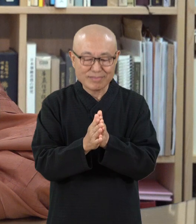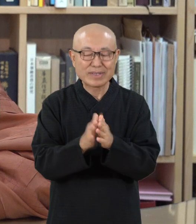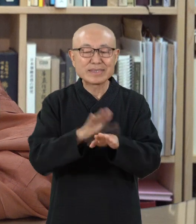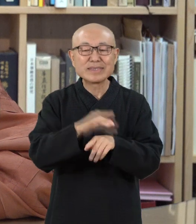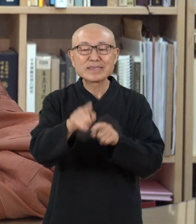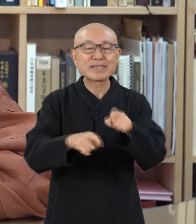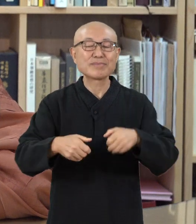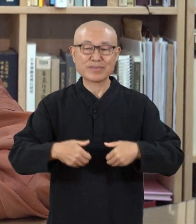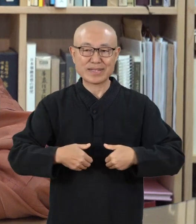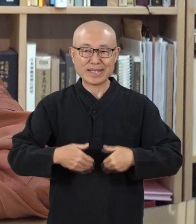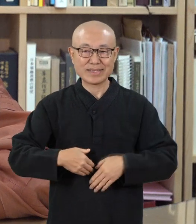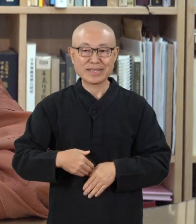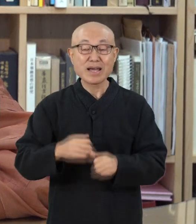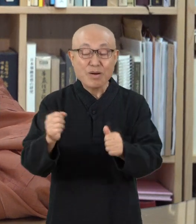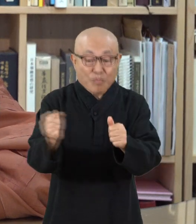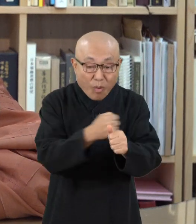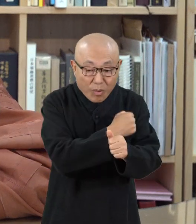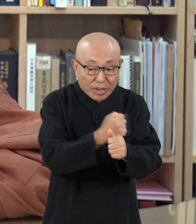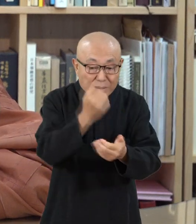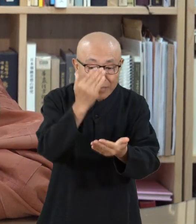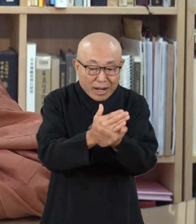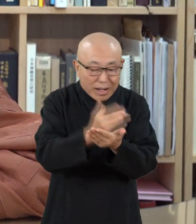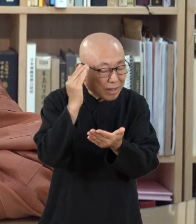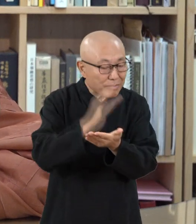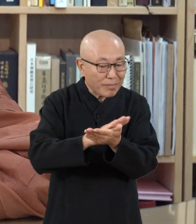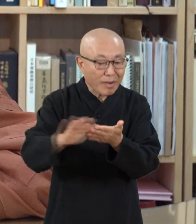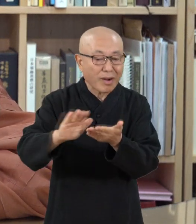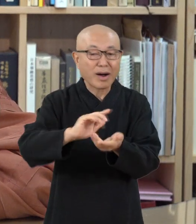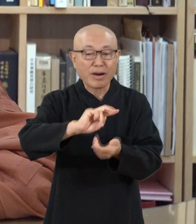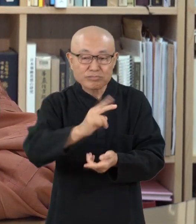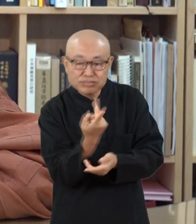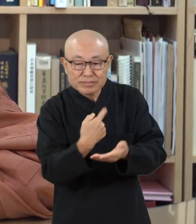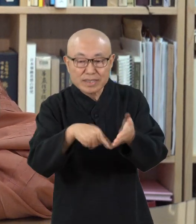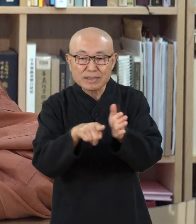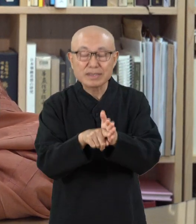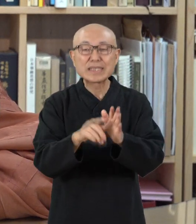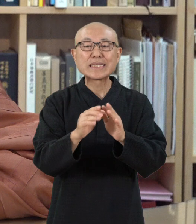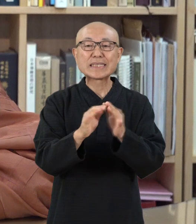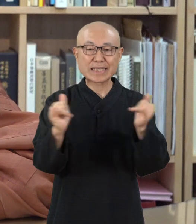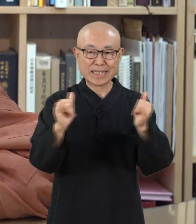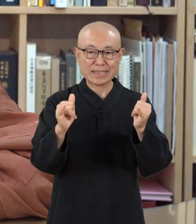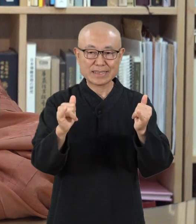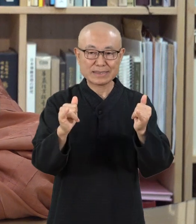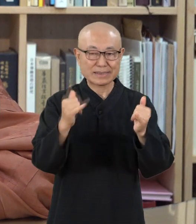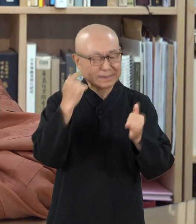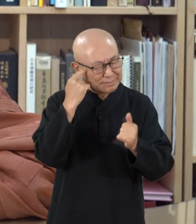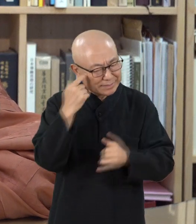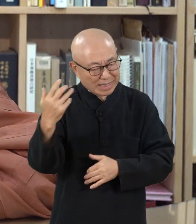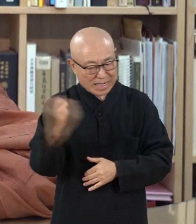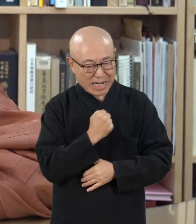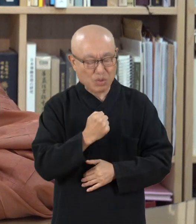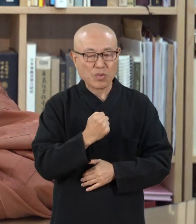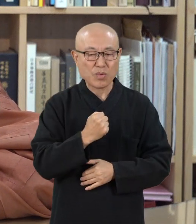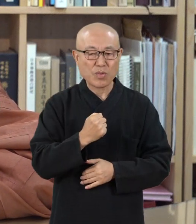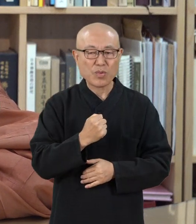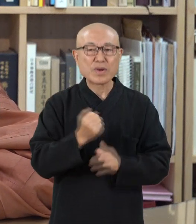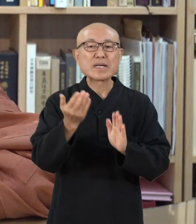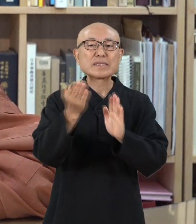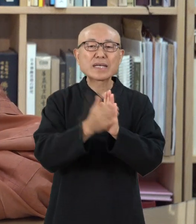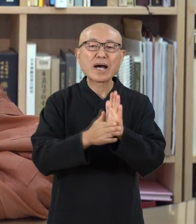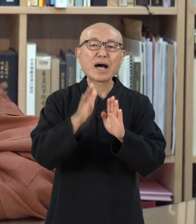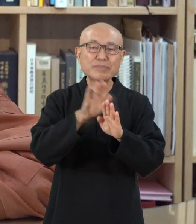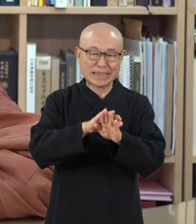실천해라. 폭력을 평화로 바꾸기 위해서는 인간의 의지로 자비의